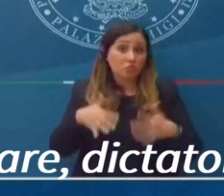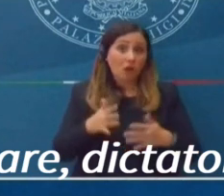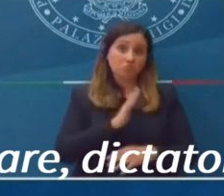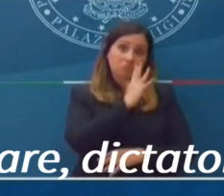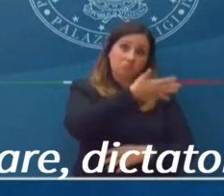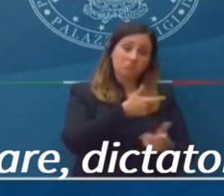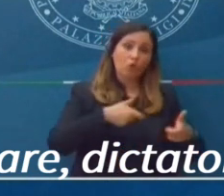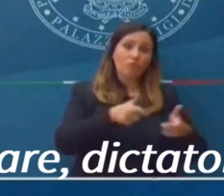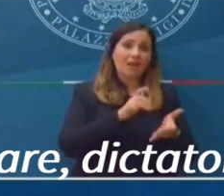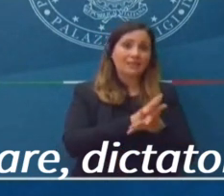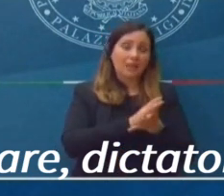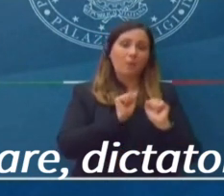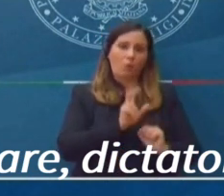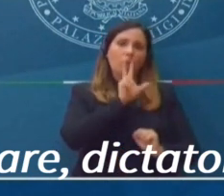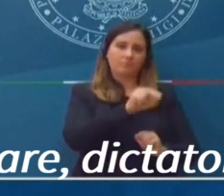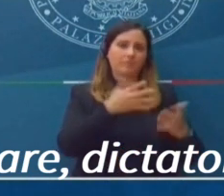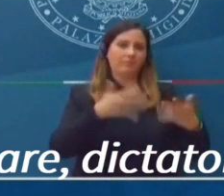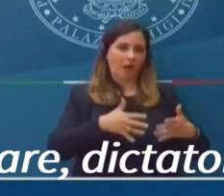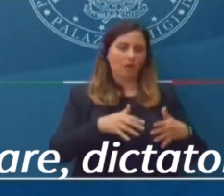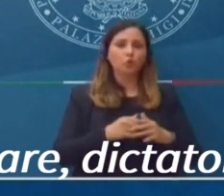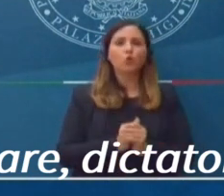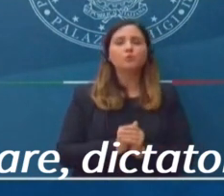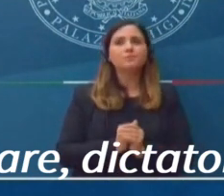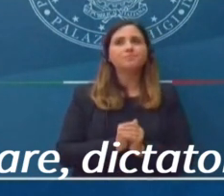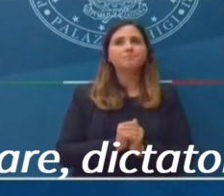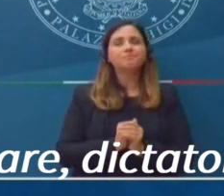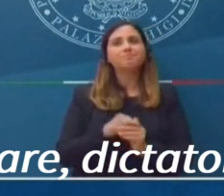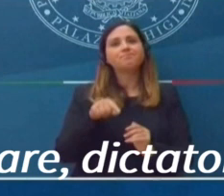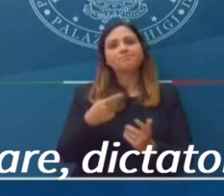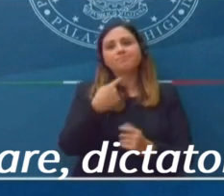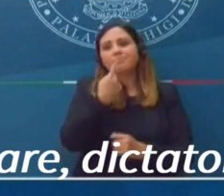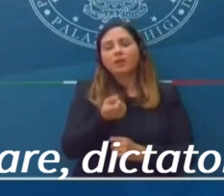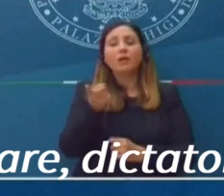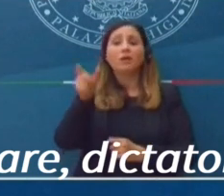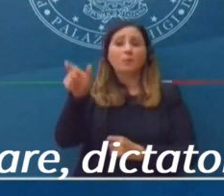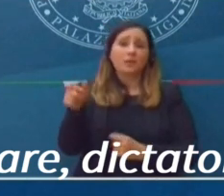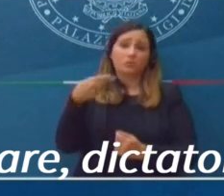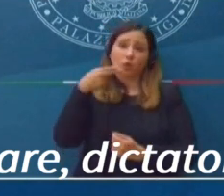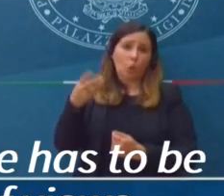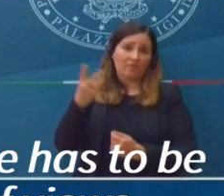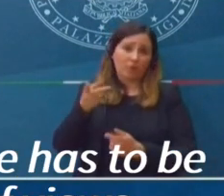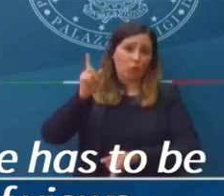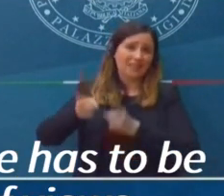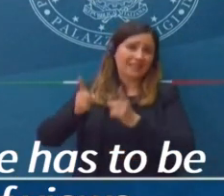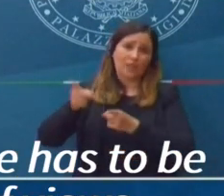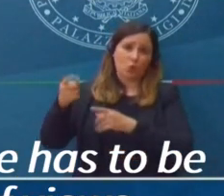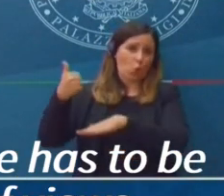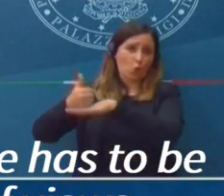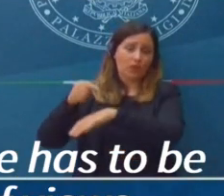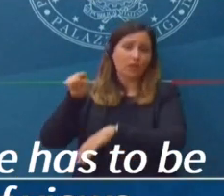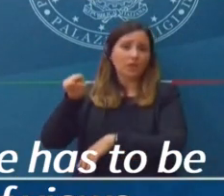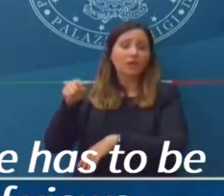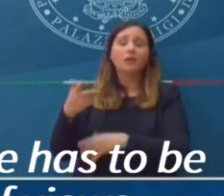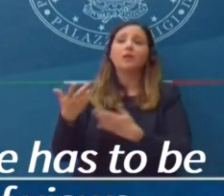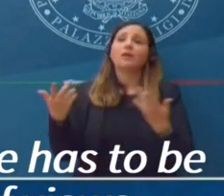Conferenza stampa. Ecco, con questi, diciamo, chiamiamoli perché sono dittatori, di cui però si ha